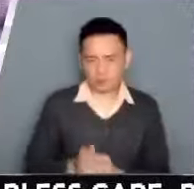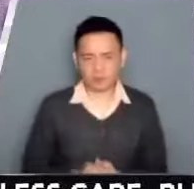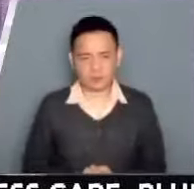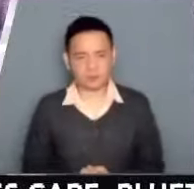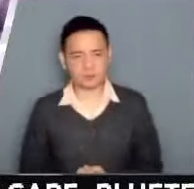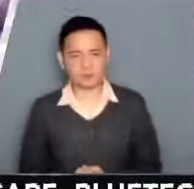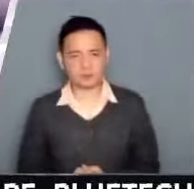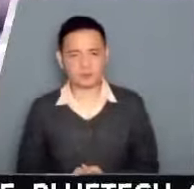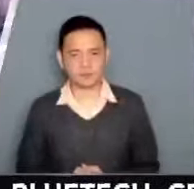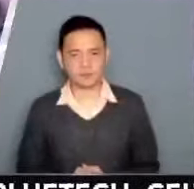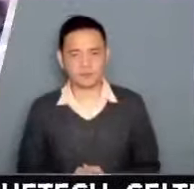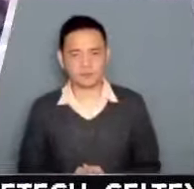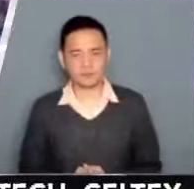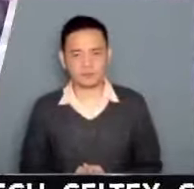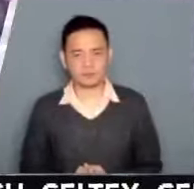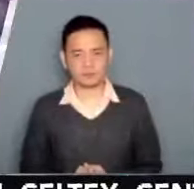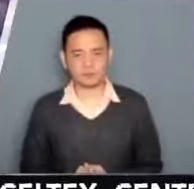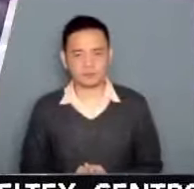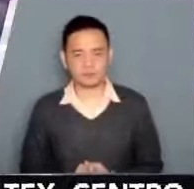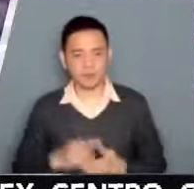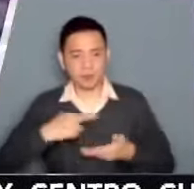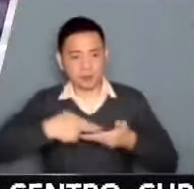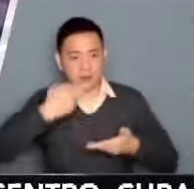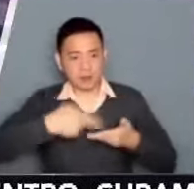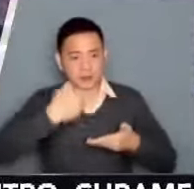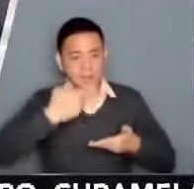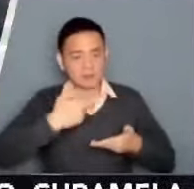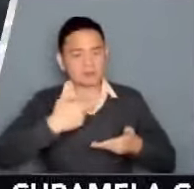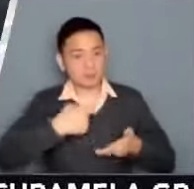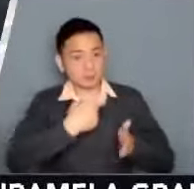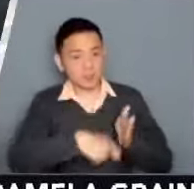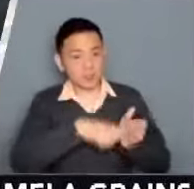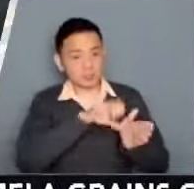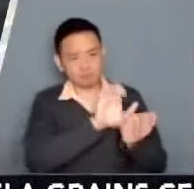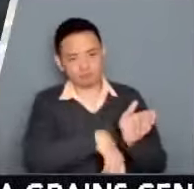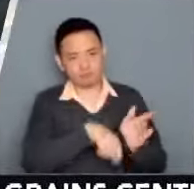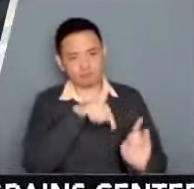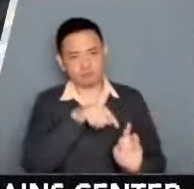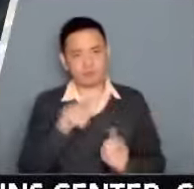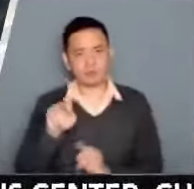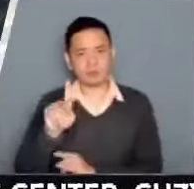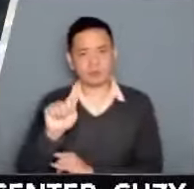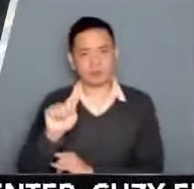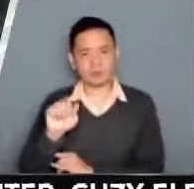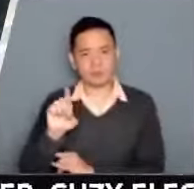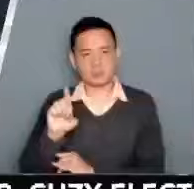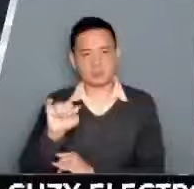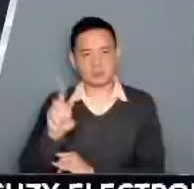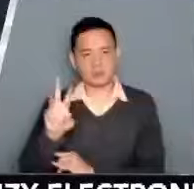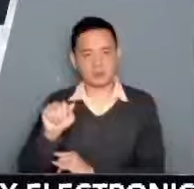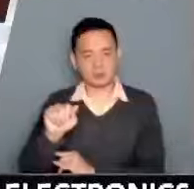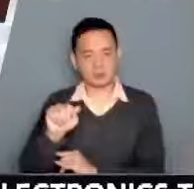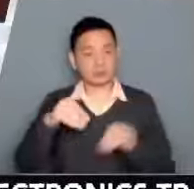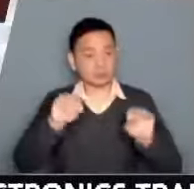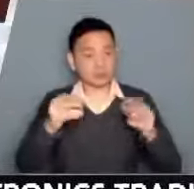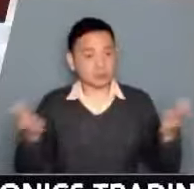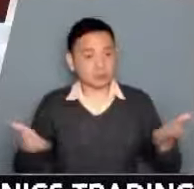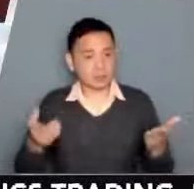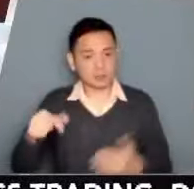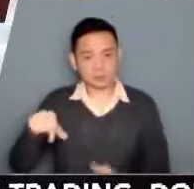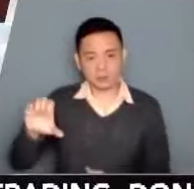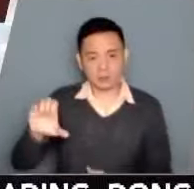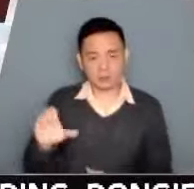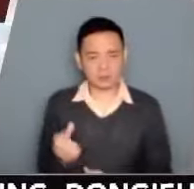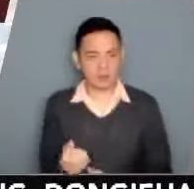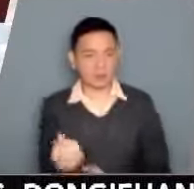Mas murang bigas ang ibinibenta sa Kadiwa Store sa Central Office ng National Irrigation Administration sa Quezon City. Nasa 29 pesos ang kada